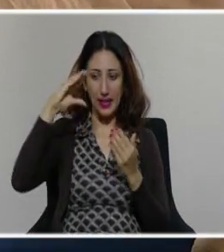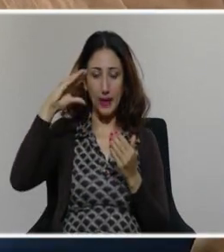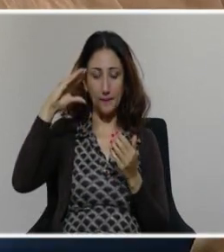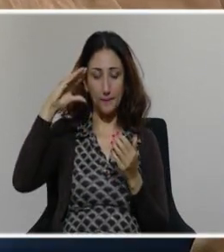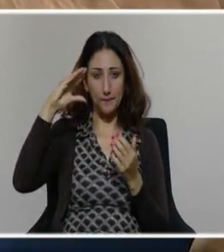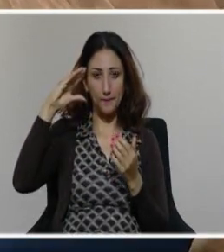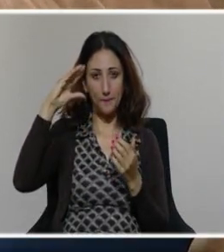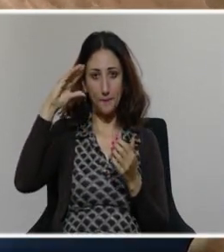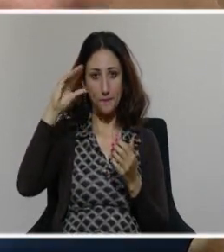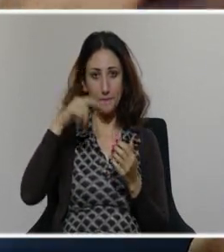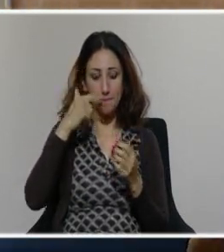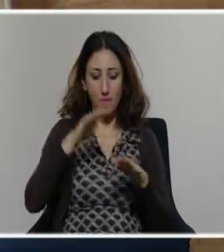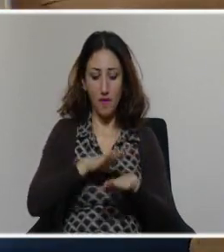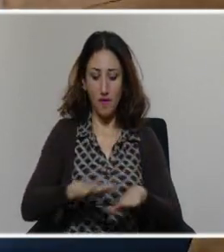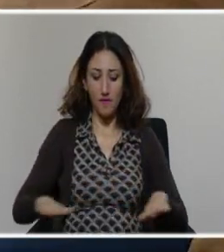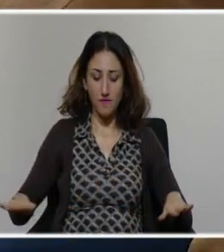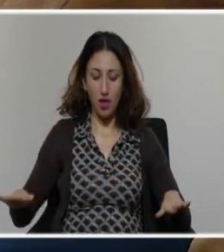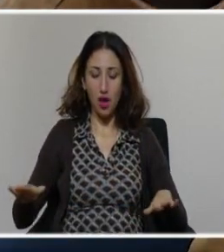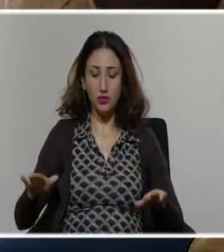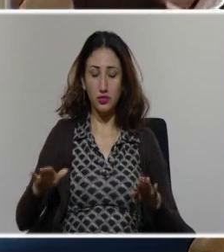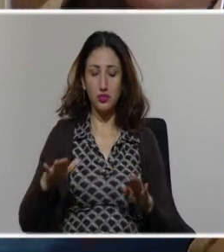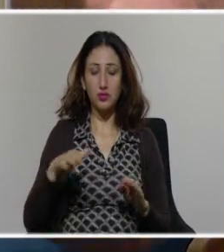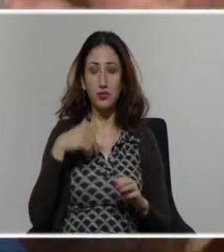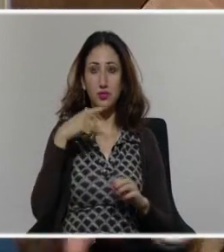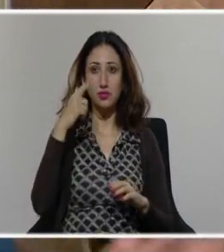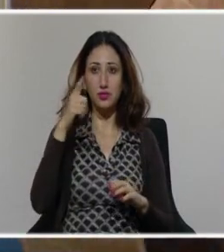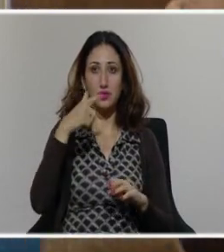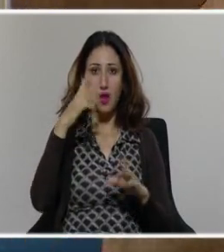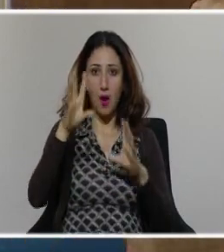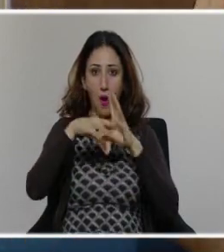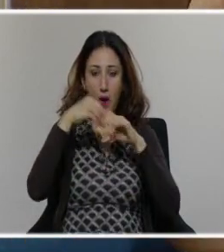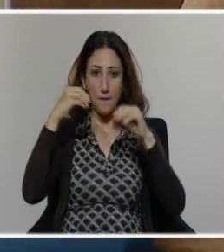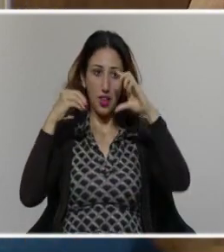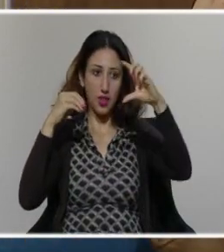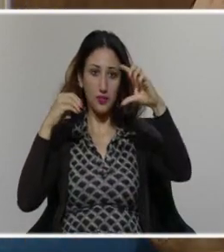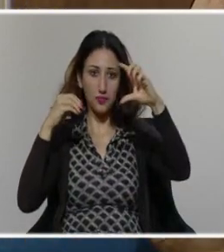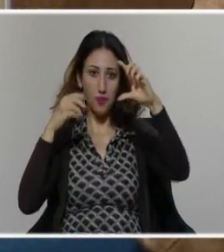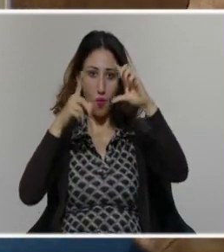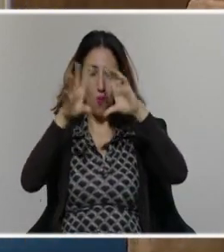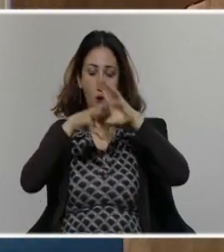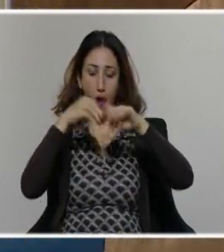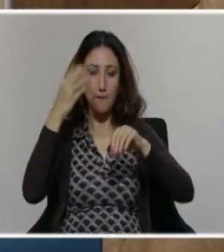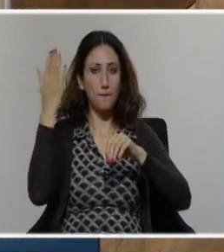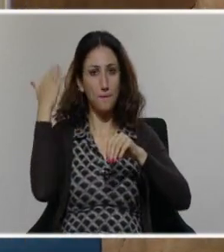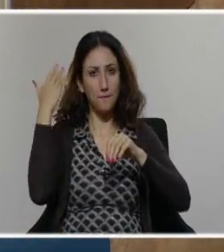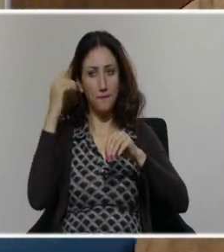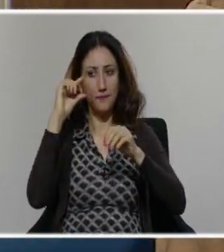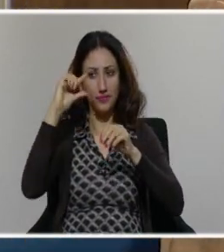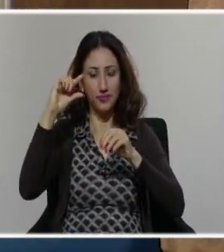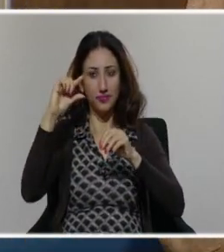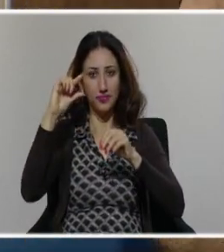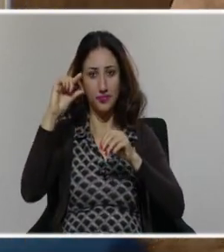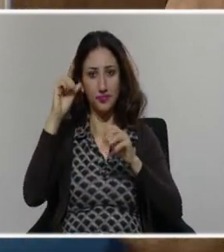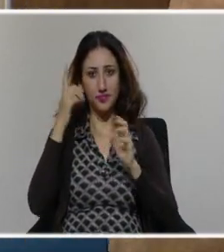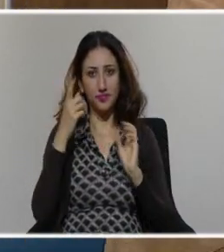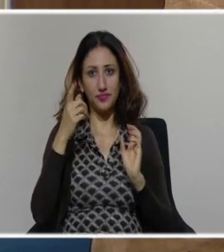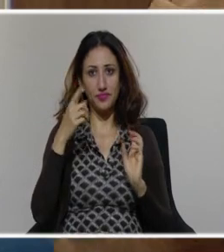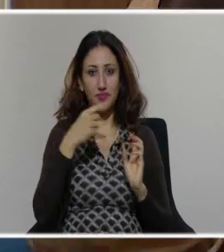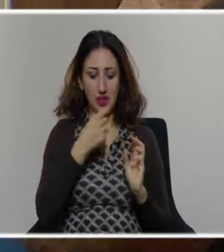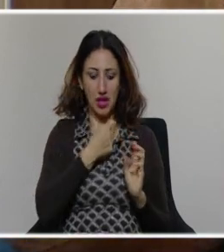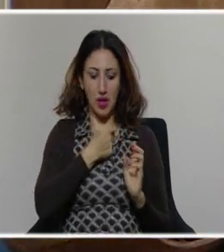الدكتور امام في الارض وعمل المشهد ليل وانا حتى بالنسبه لي في المشهد ده بالذات يعني ما لبستش